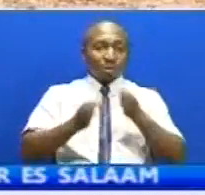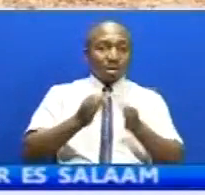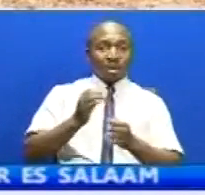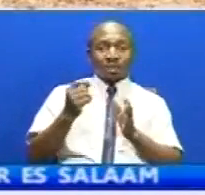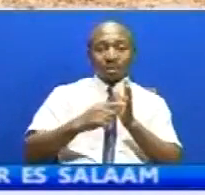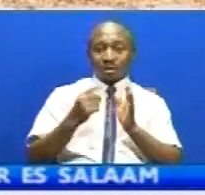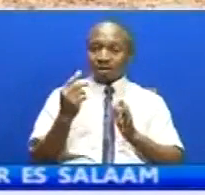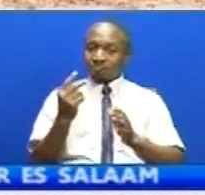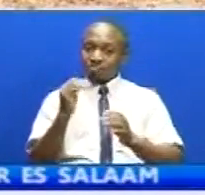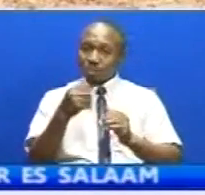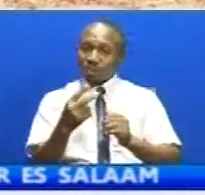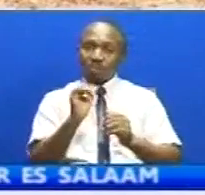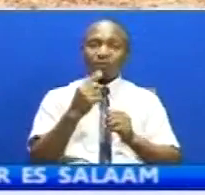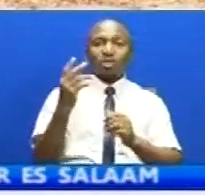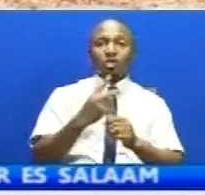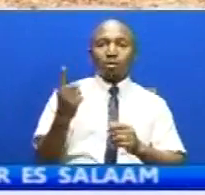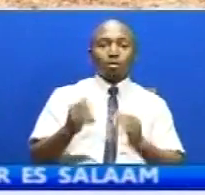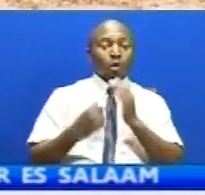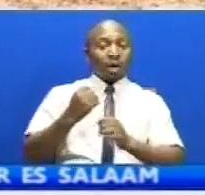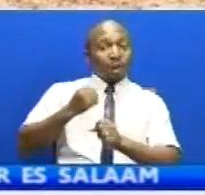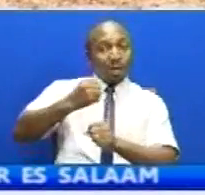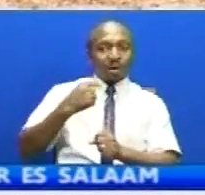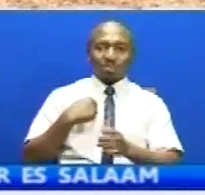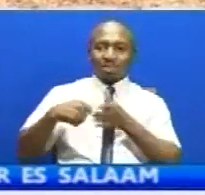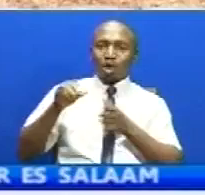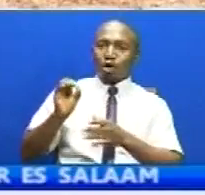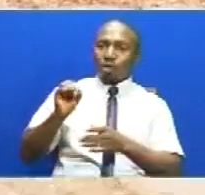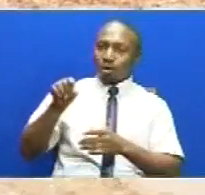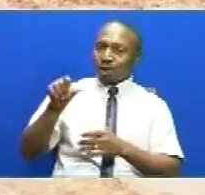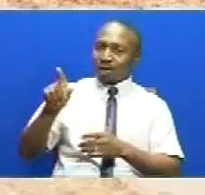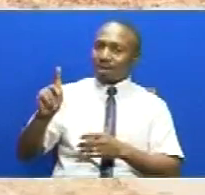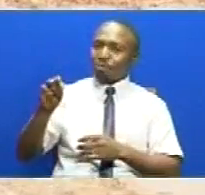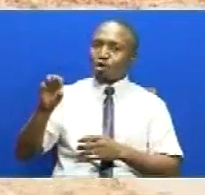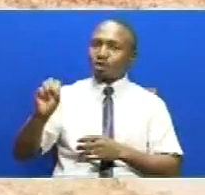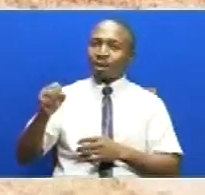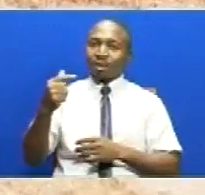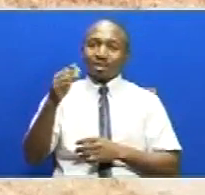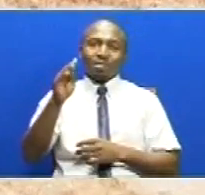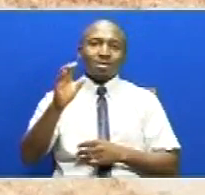Februari 2021. Kutoka Mwenge jijini Dar es Salaam, mimi ni Ngara Yai Ole Kimosa, TBC.